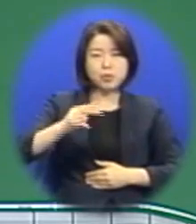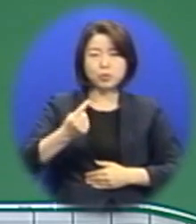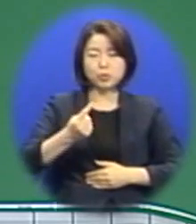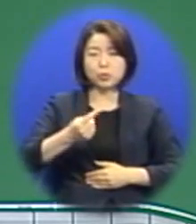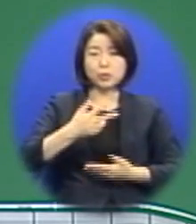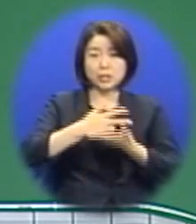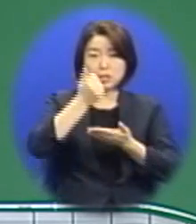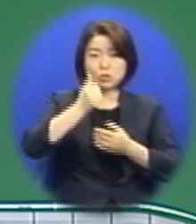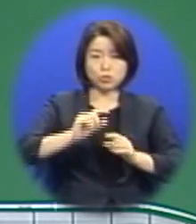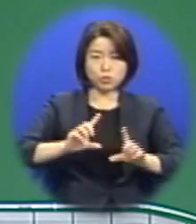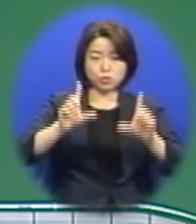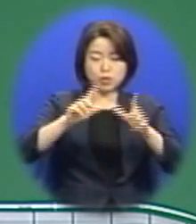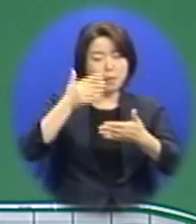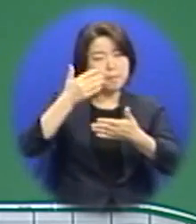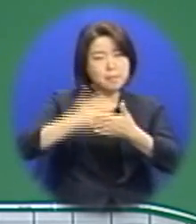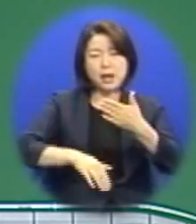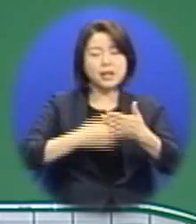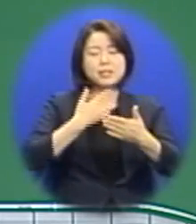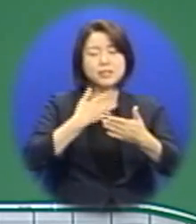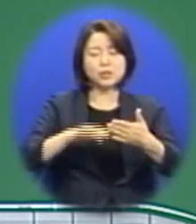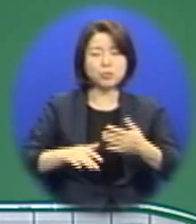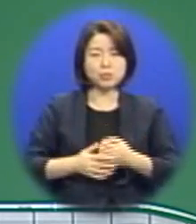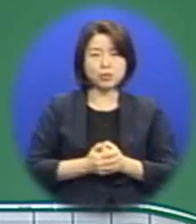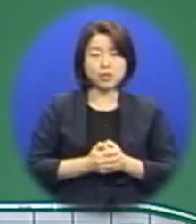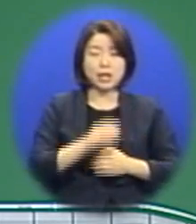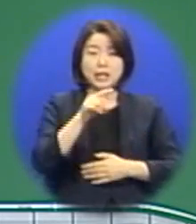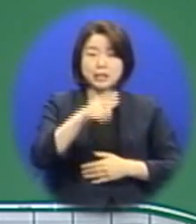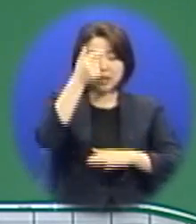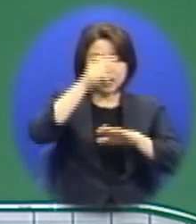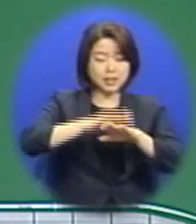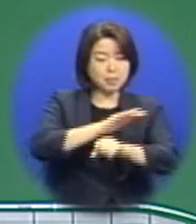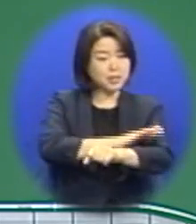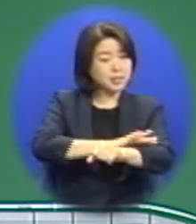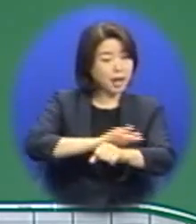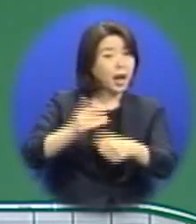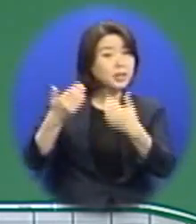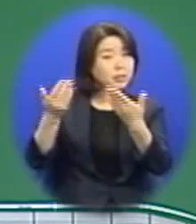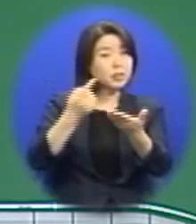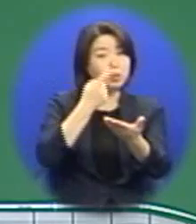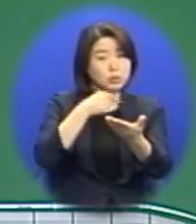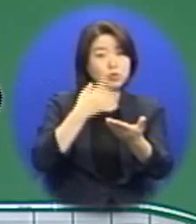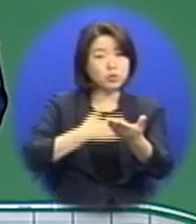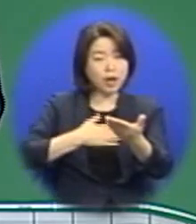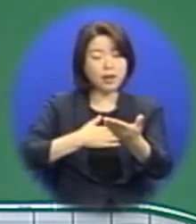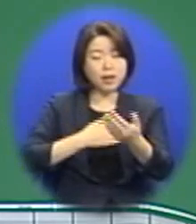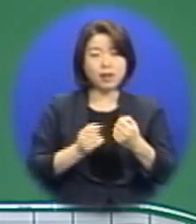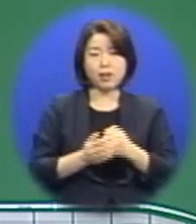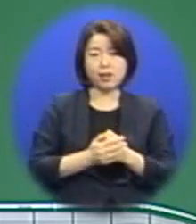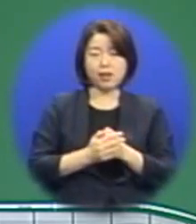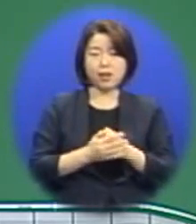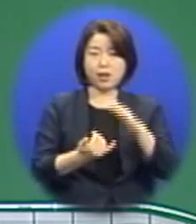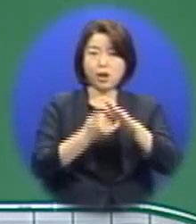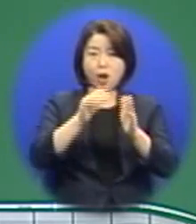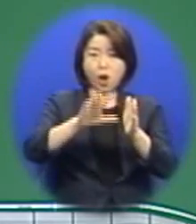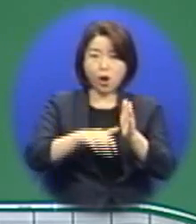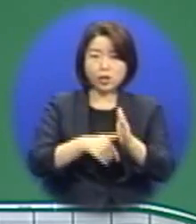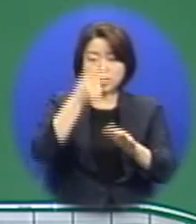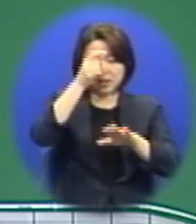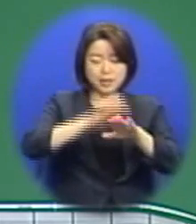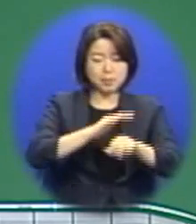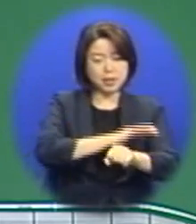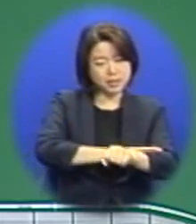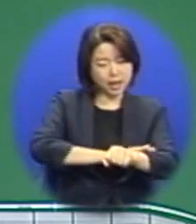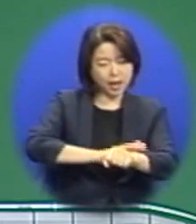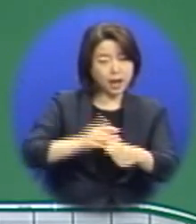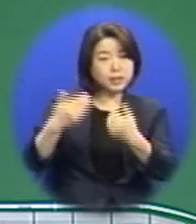빼본 적이 없어요. 저는 그게 예배 잘 드리는 건 줄 알았어요. 저는 어릴 때 예배 잘 드렸다고 상도 많이